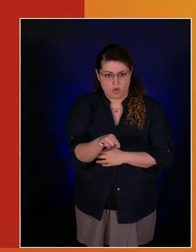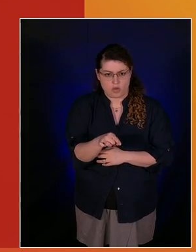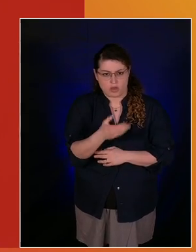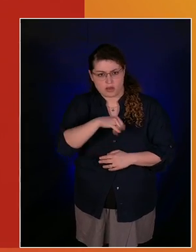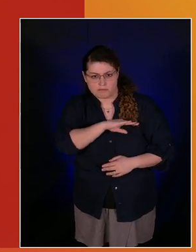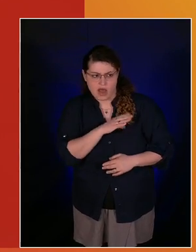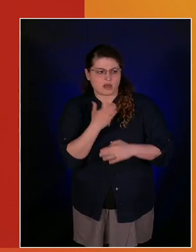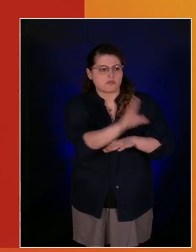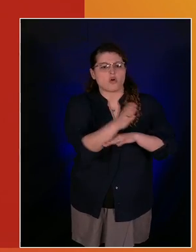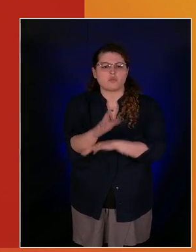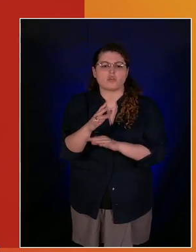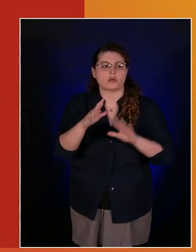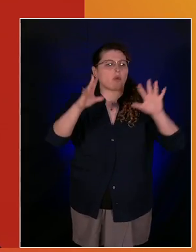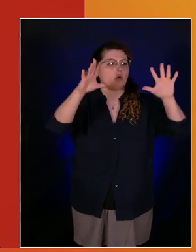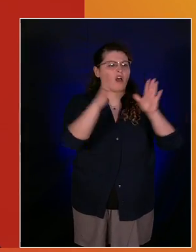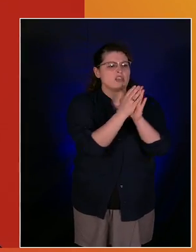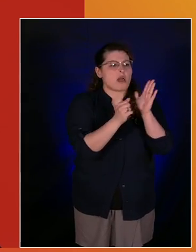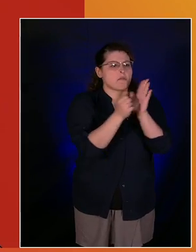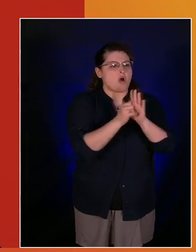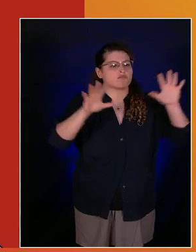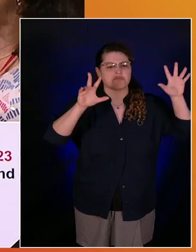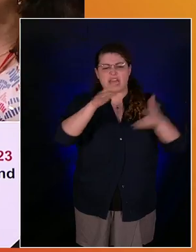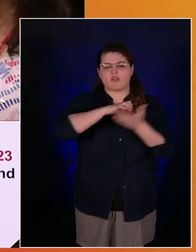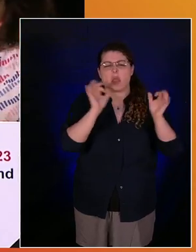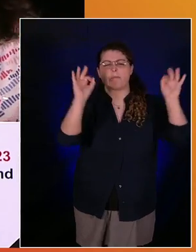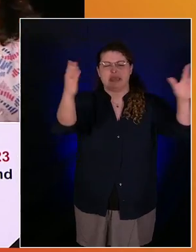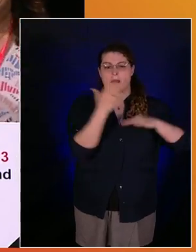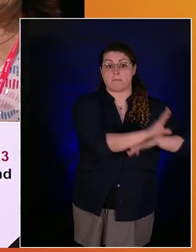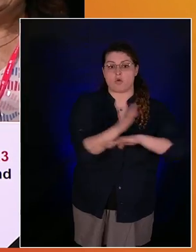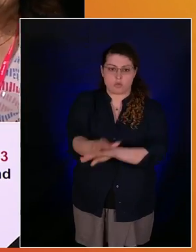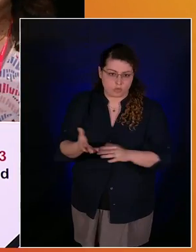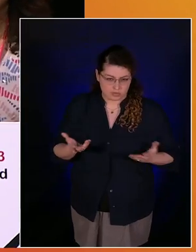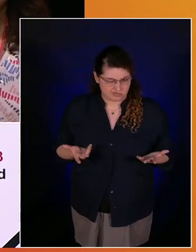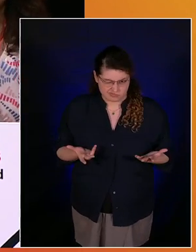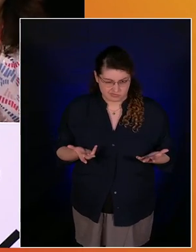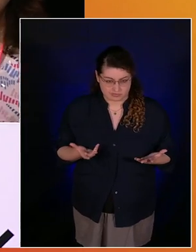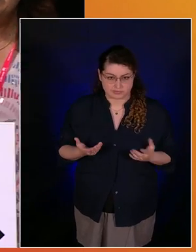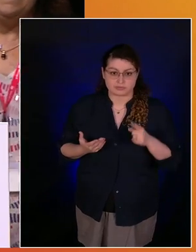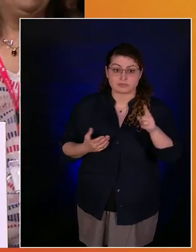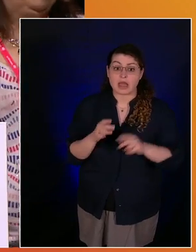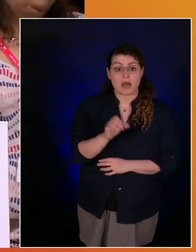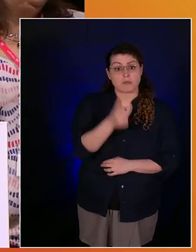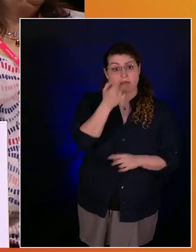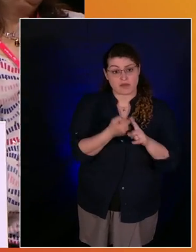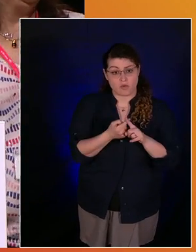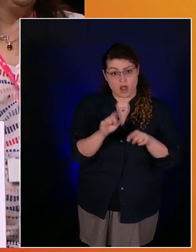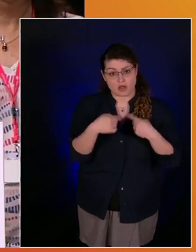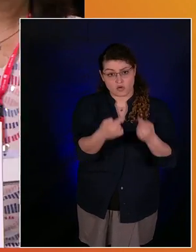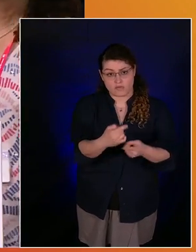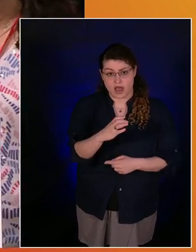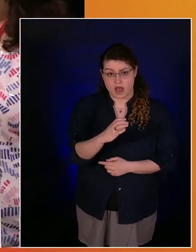révolutionnaires voilà vas-y vas-y explique a c'est la première fois qu'on VO ça en corise